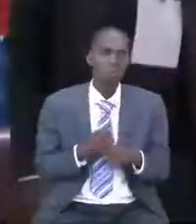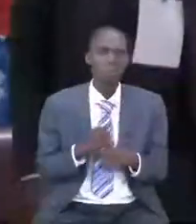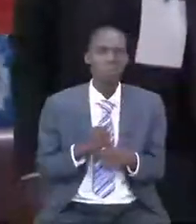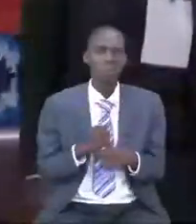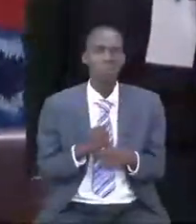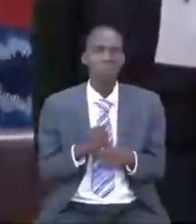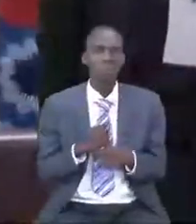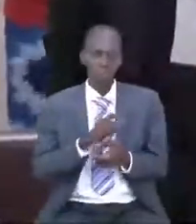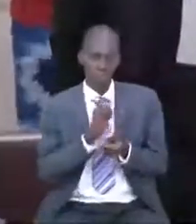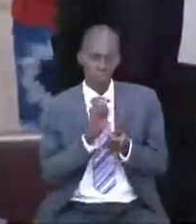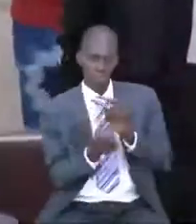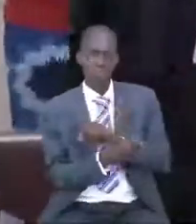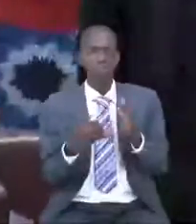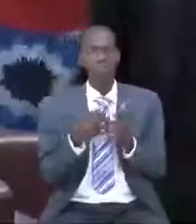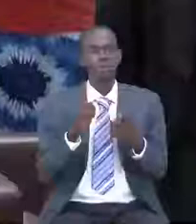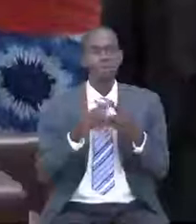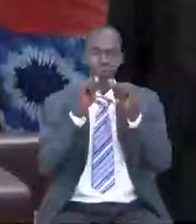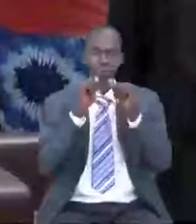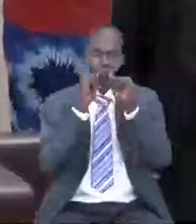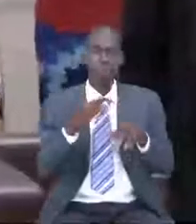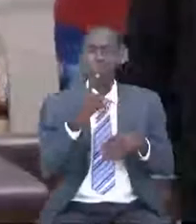à cause de ce que tu as enduré,